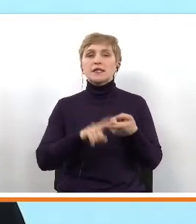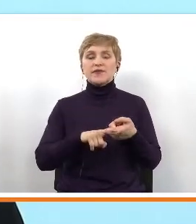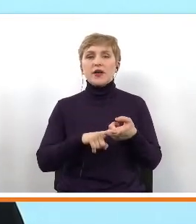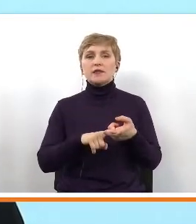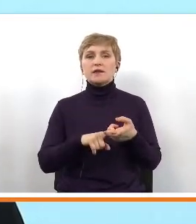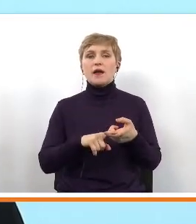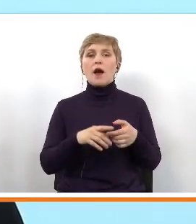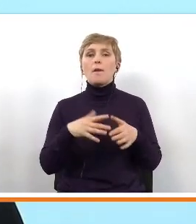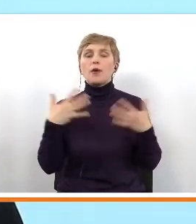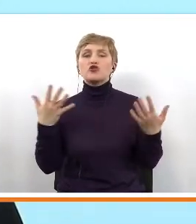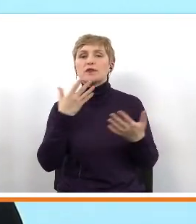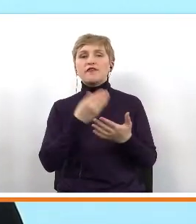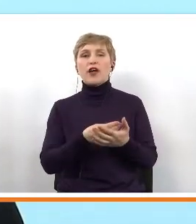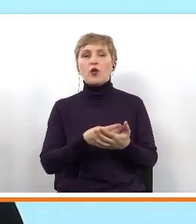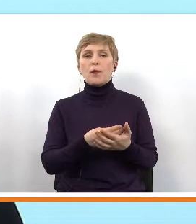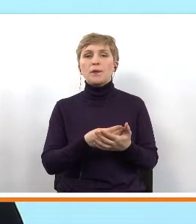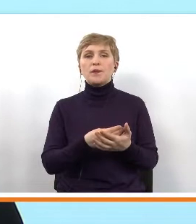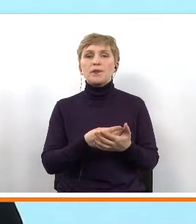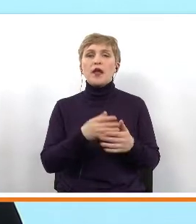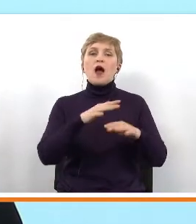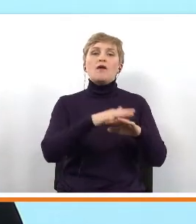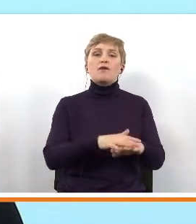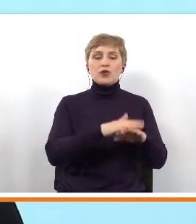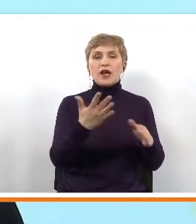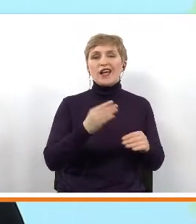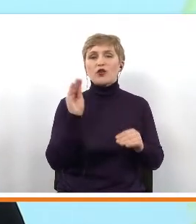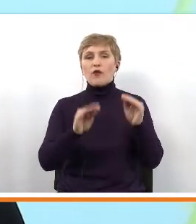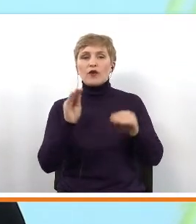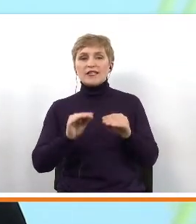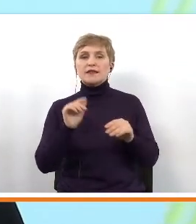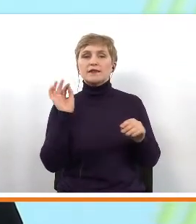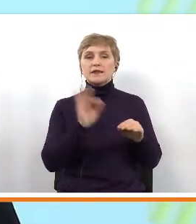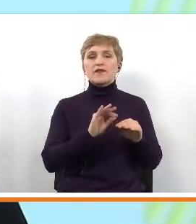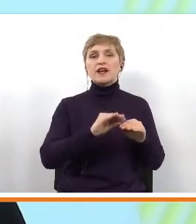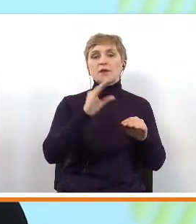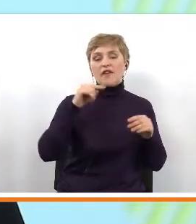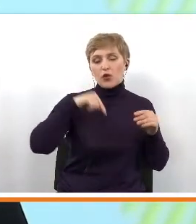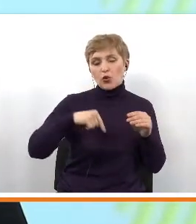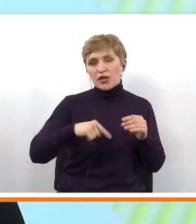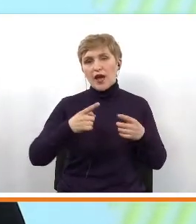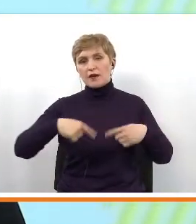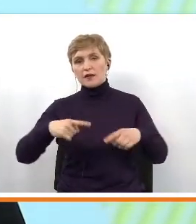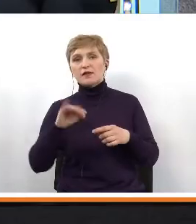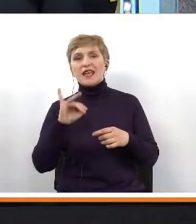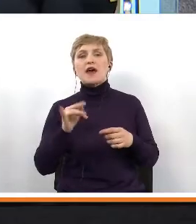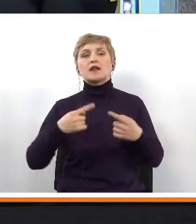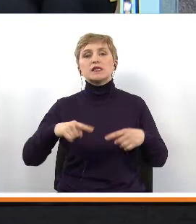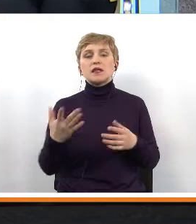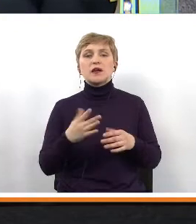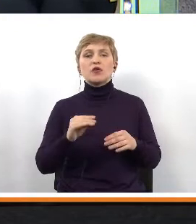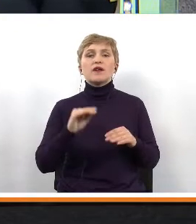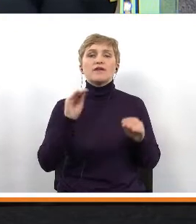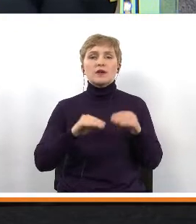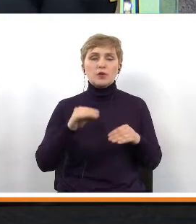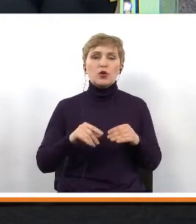в большинстве своем и фонда, который формирует целевые капиталы внутри, и организации, которые формируют целевые капиталы